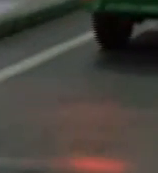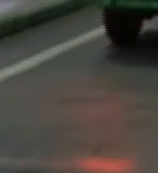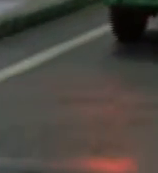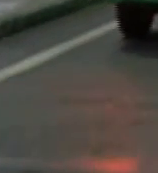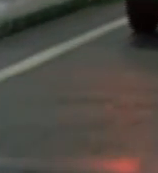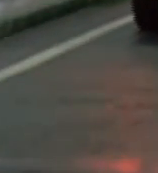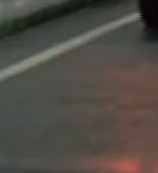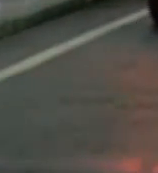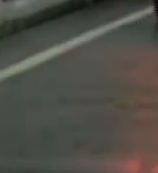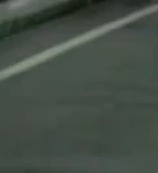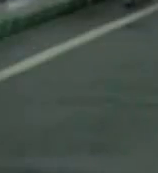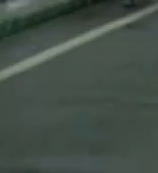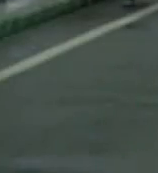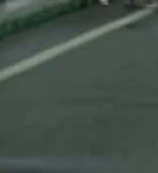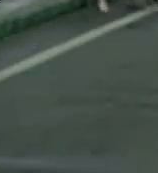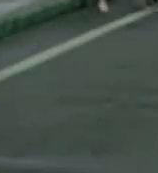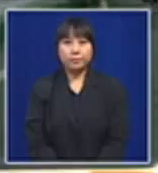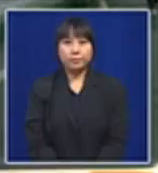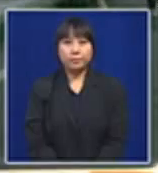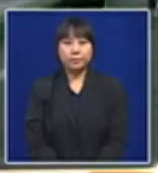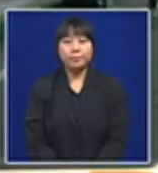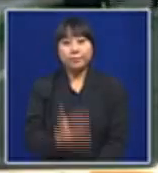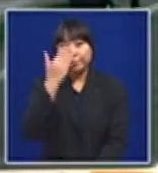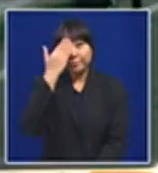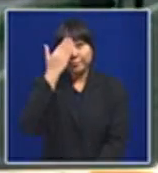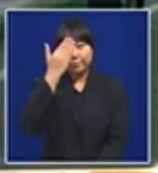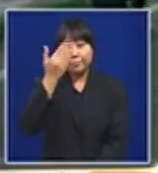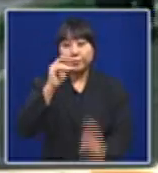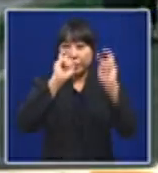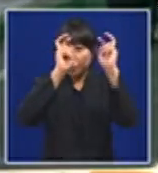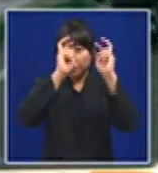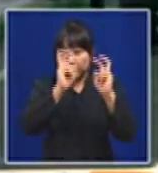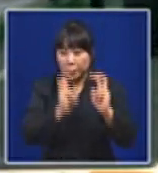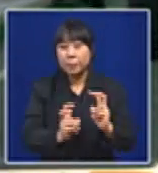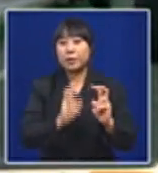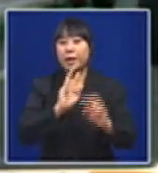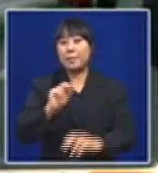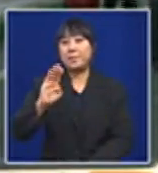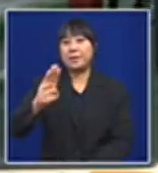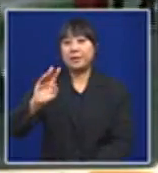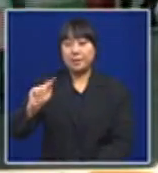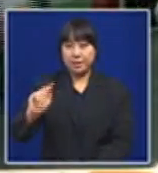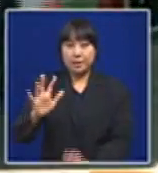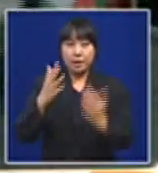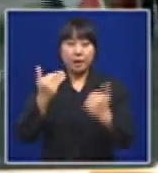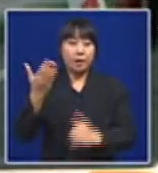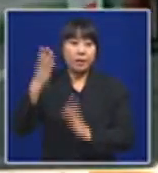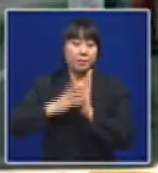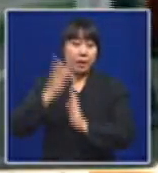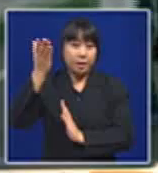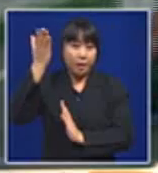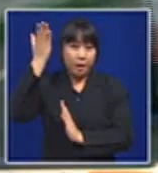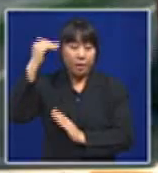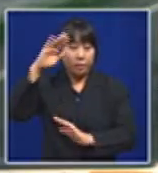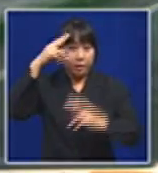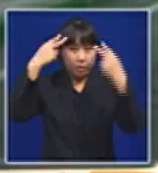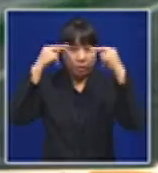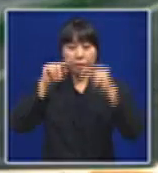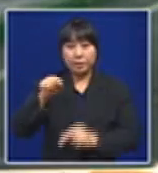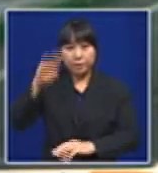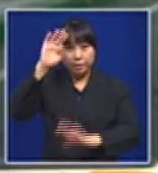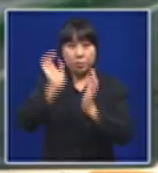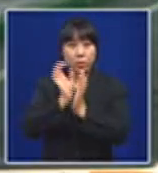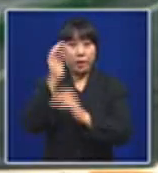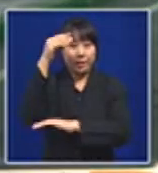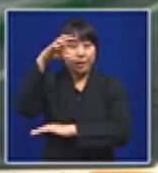สวัสดีครับกลับมาพบกับทุกประเด็นกับ NBT นะครับเมื่อสัปดาห์ที่ผ่านมานายกรัฐมนตรีกำชับผ่านสำนักงานตำรวจแห่งชาติเรื่อง